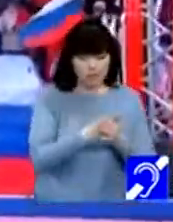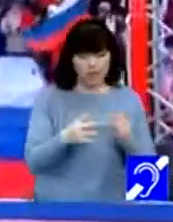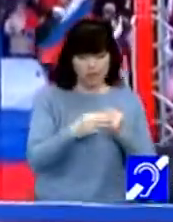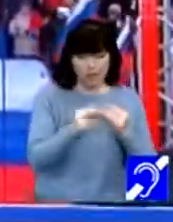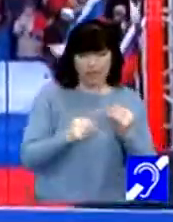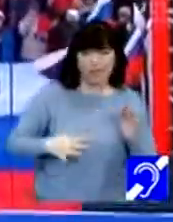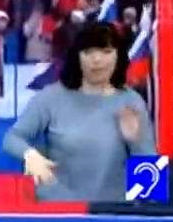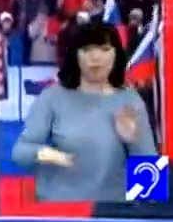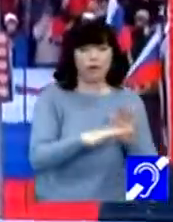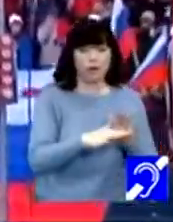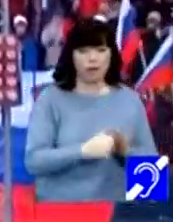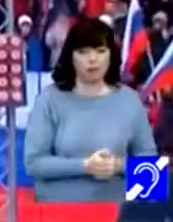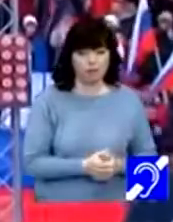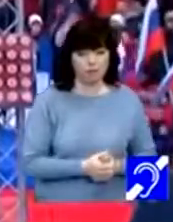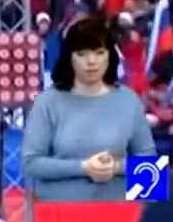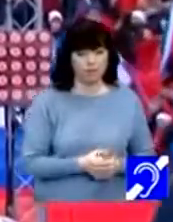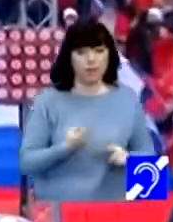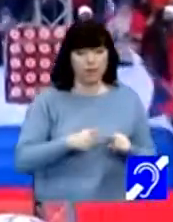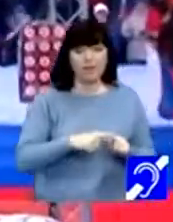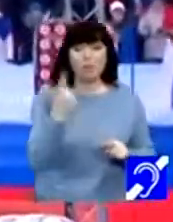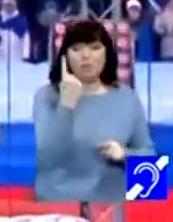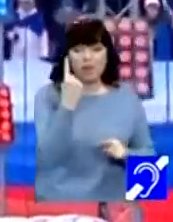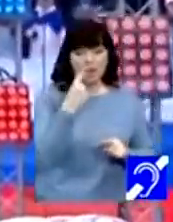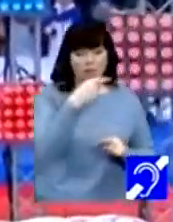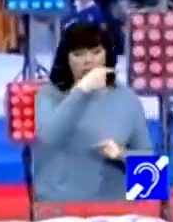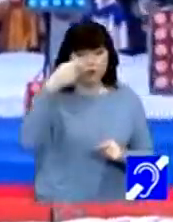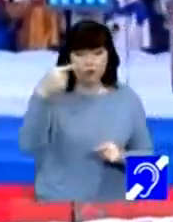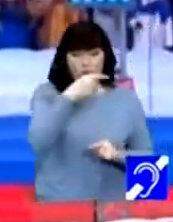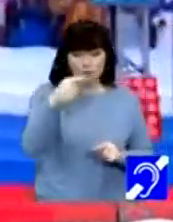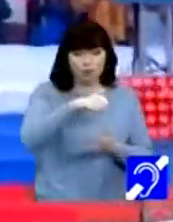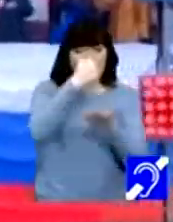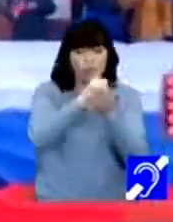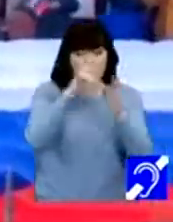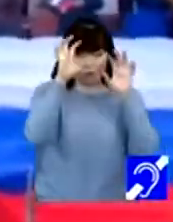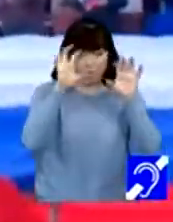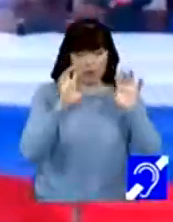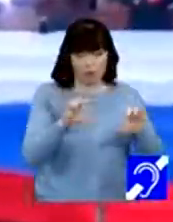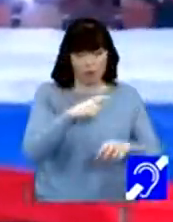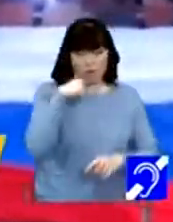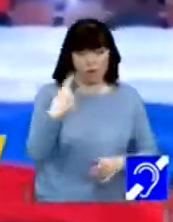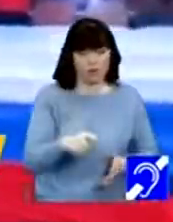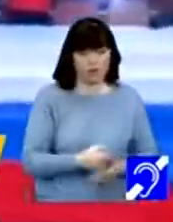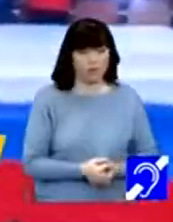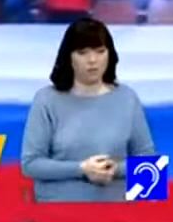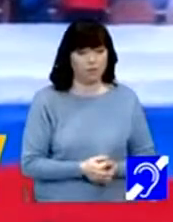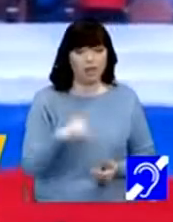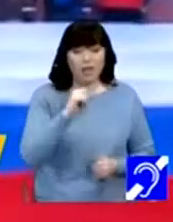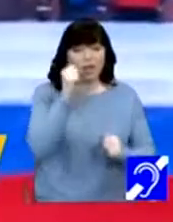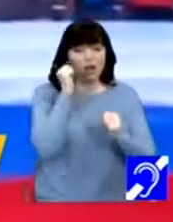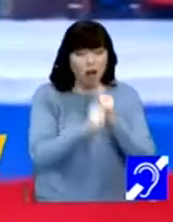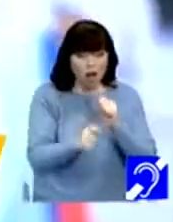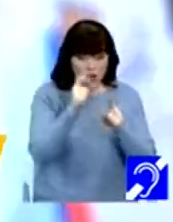земле. Это первые строчки основного закона России, Конституции. И